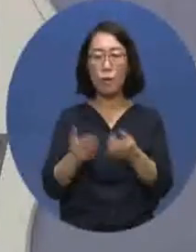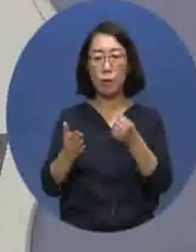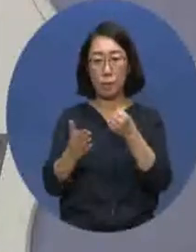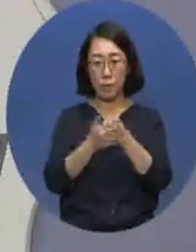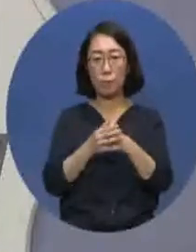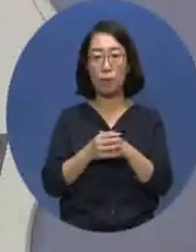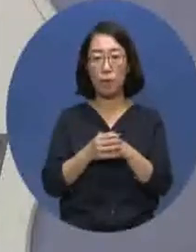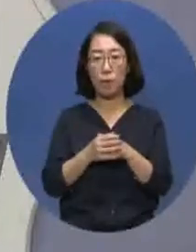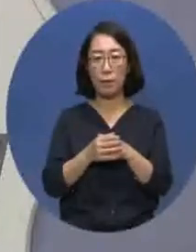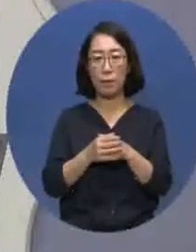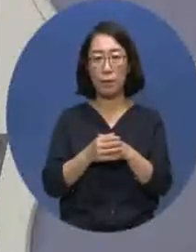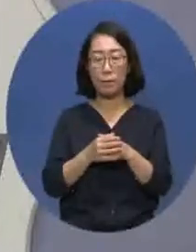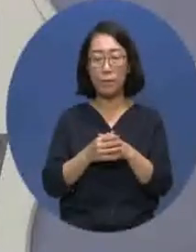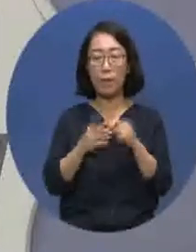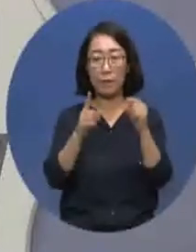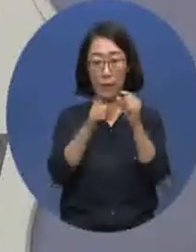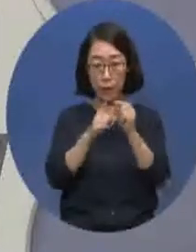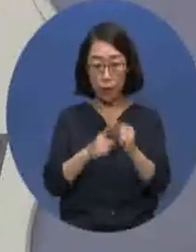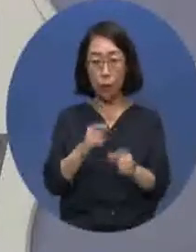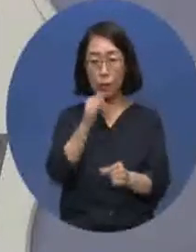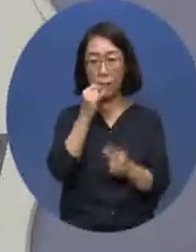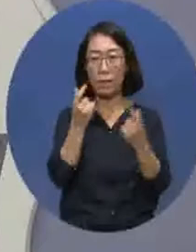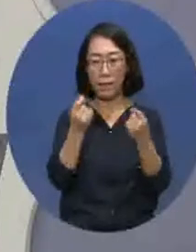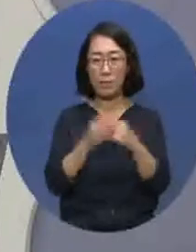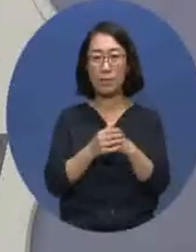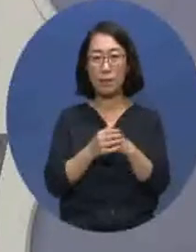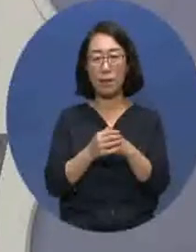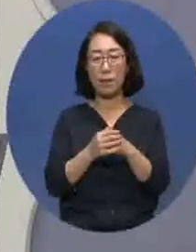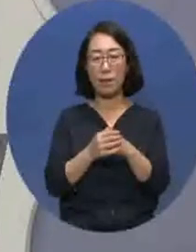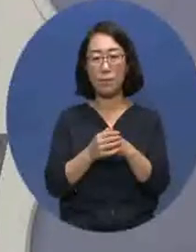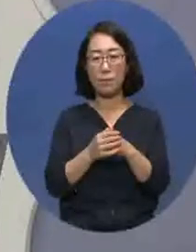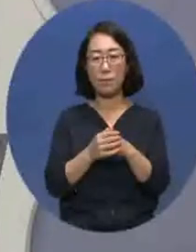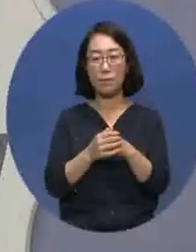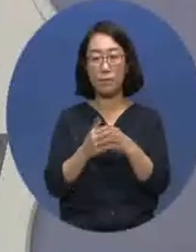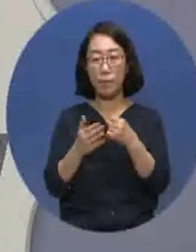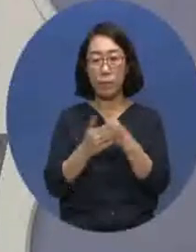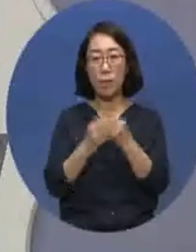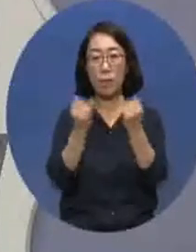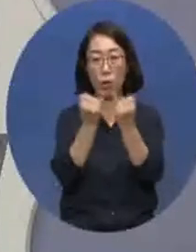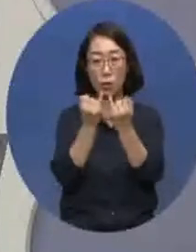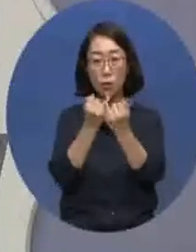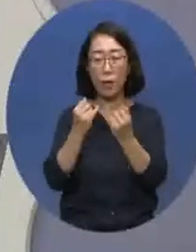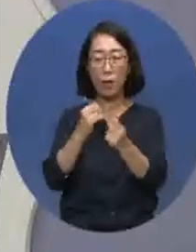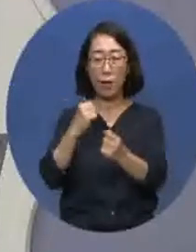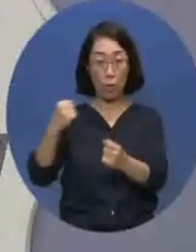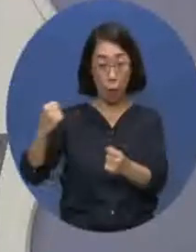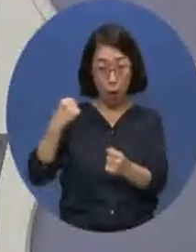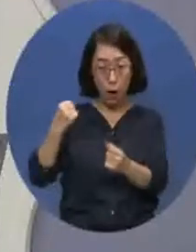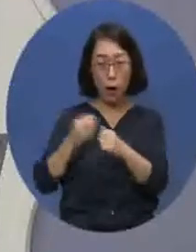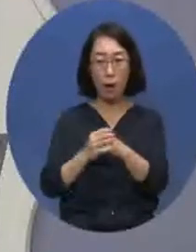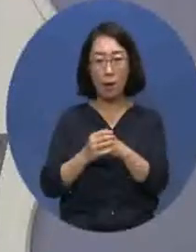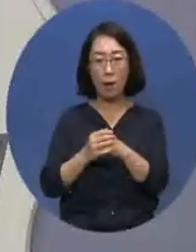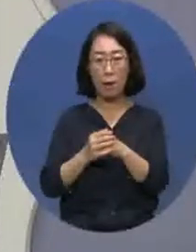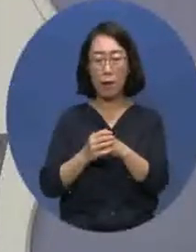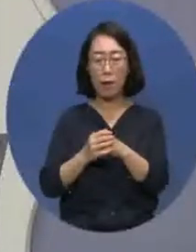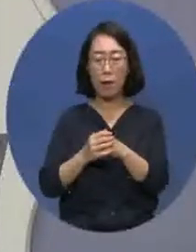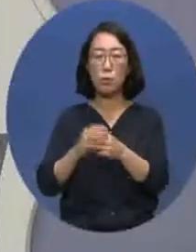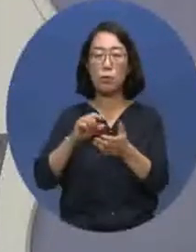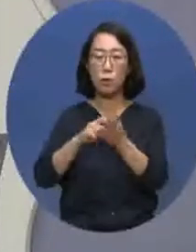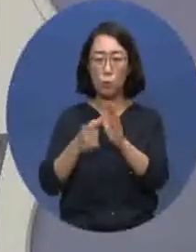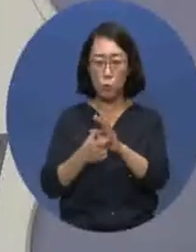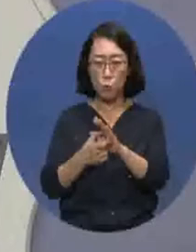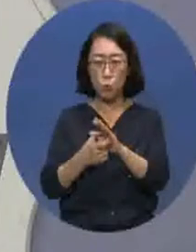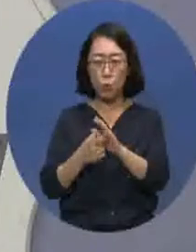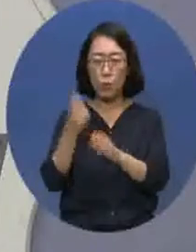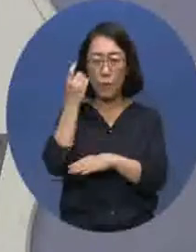아마 그런 단어들을 만들어지지 않았나 저는 이렇게 생각을 하면서 여성의 역할이 사실은 그 정도로 기저에